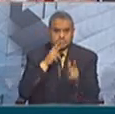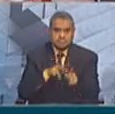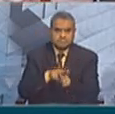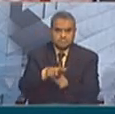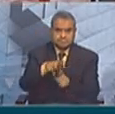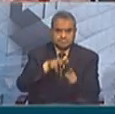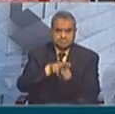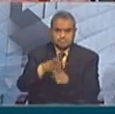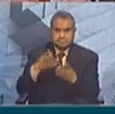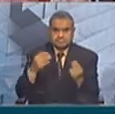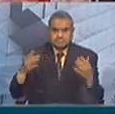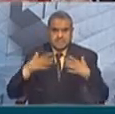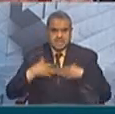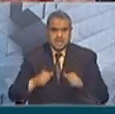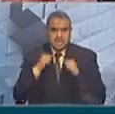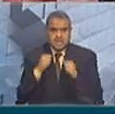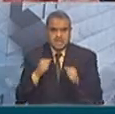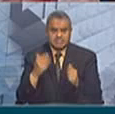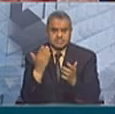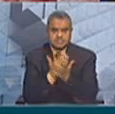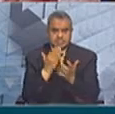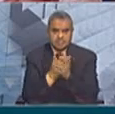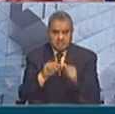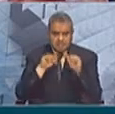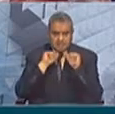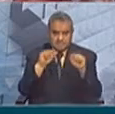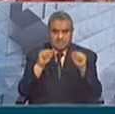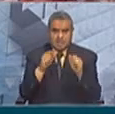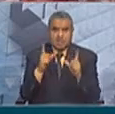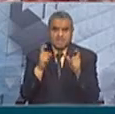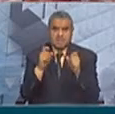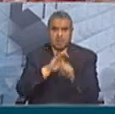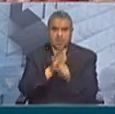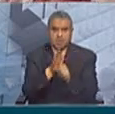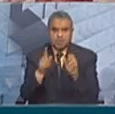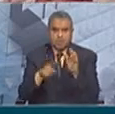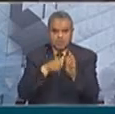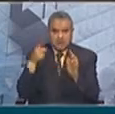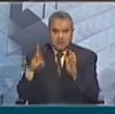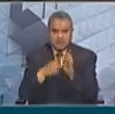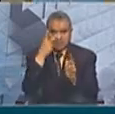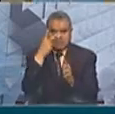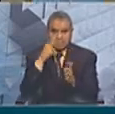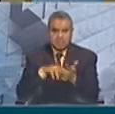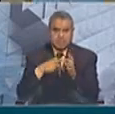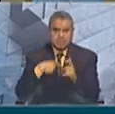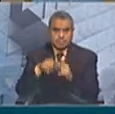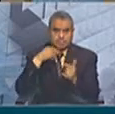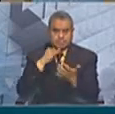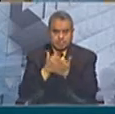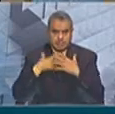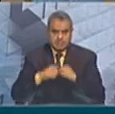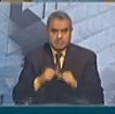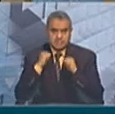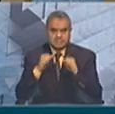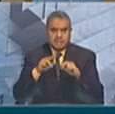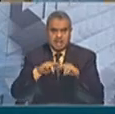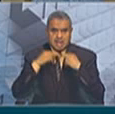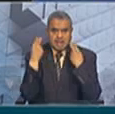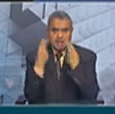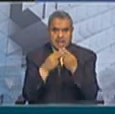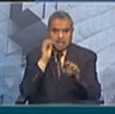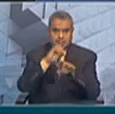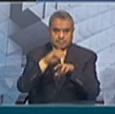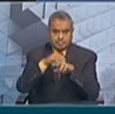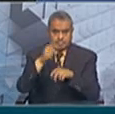وقيود صحية جديدة لمكافحة موجة ثانية من جائحة كورونا. منظمة الصحة العالمية